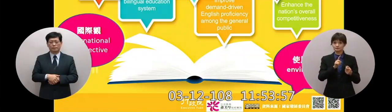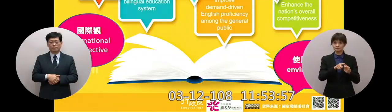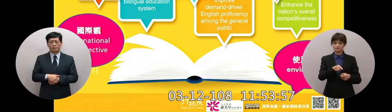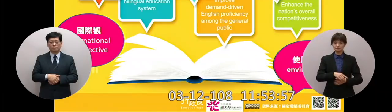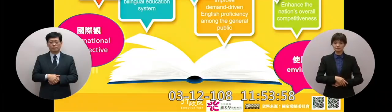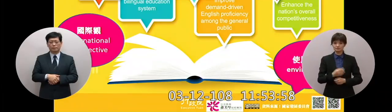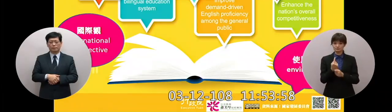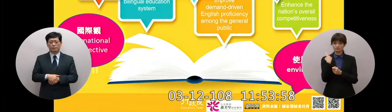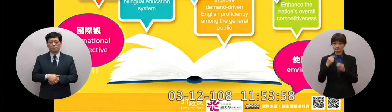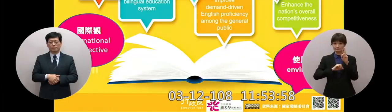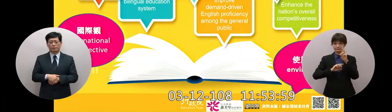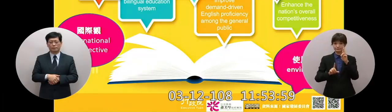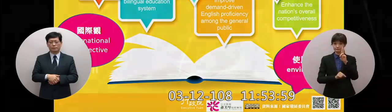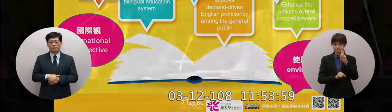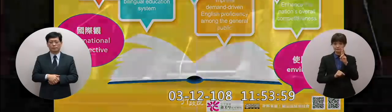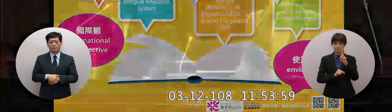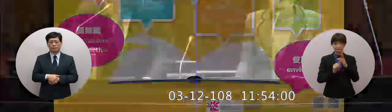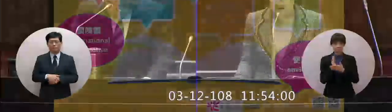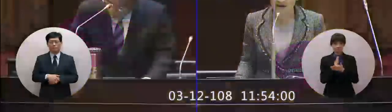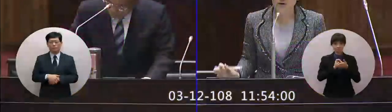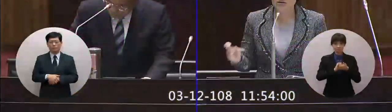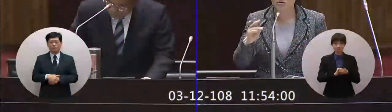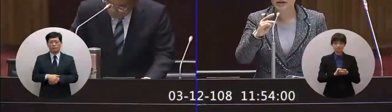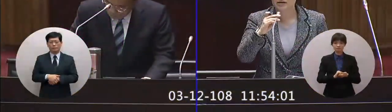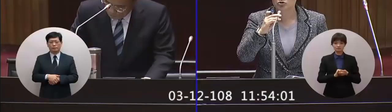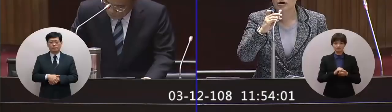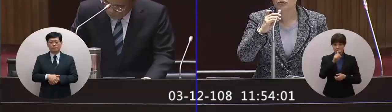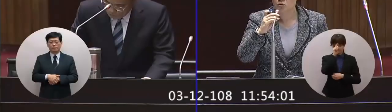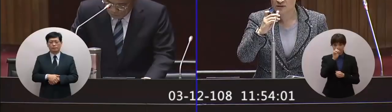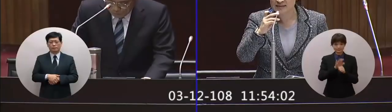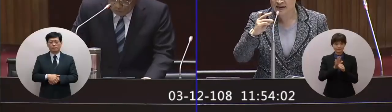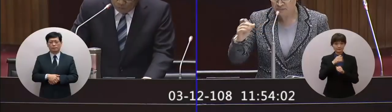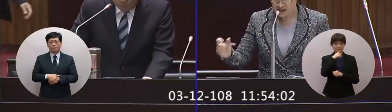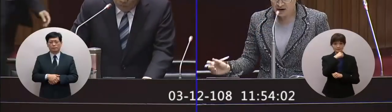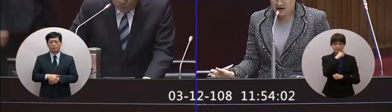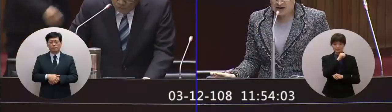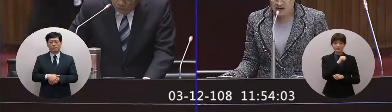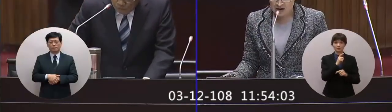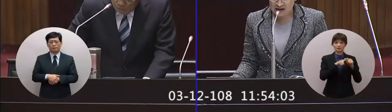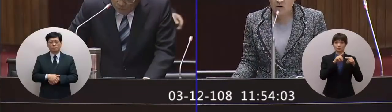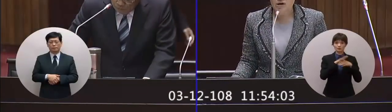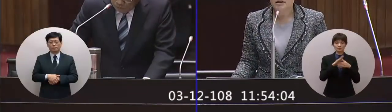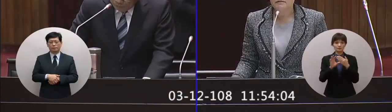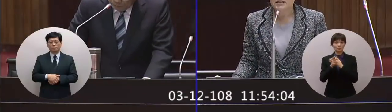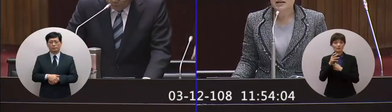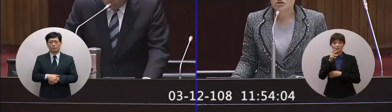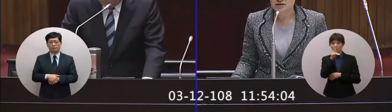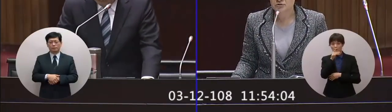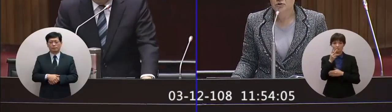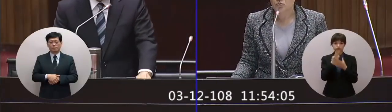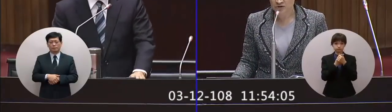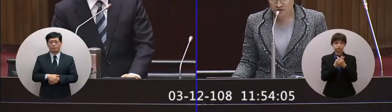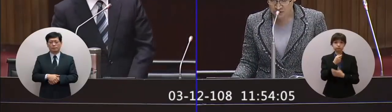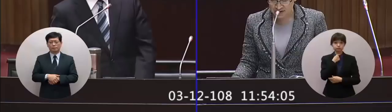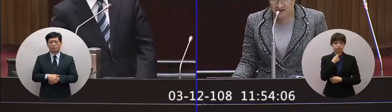呢，在去年12月核定，要打造台湾成为一个双语国家。那当然我个人非常的